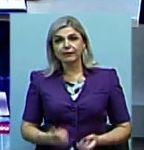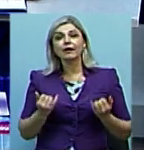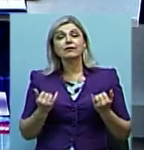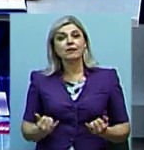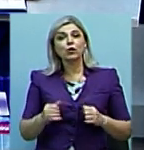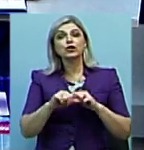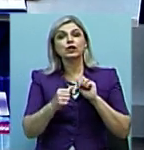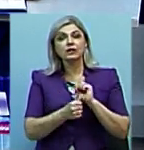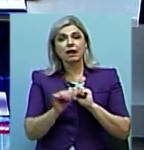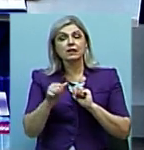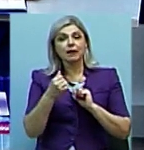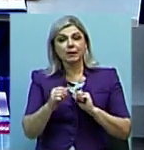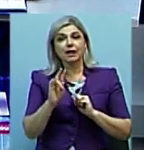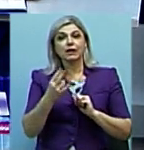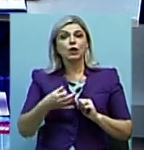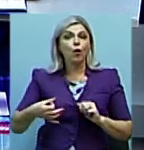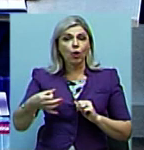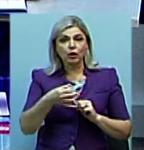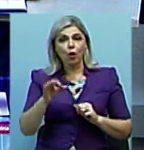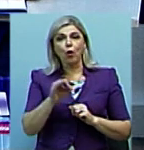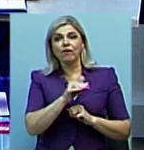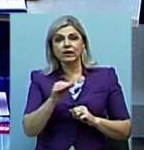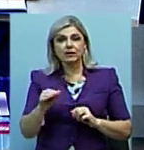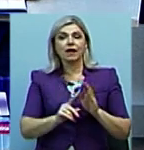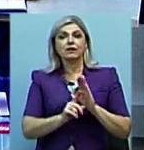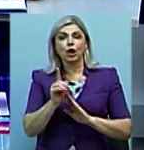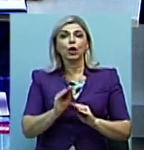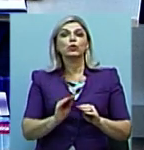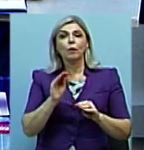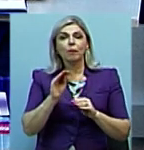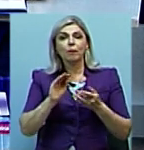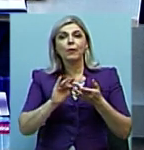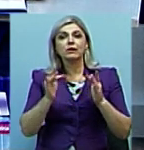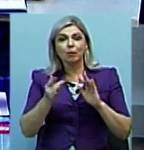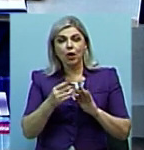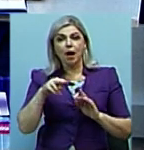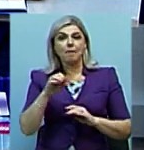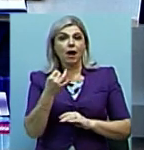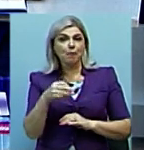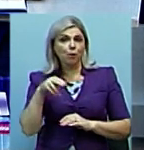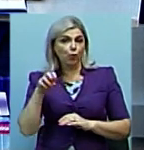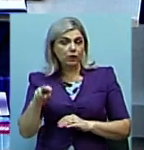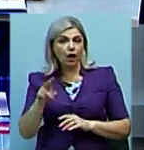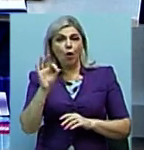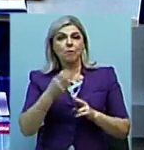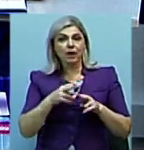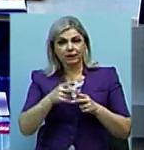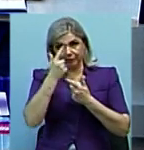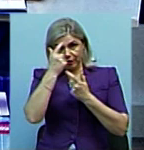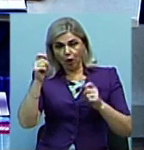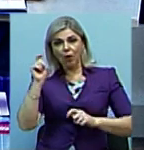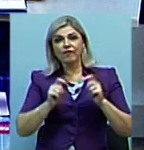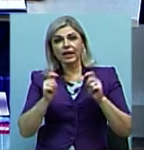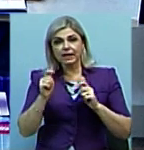Сьогодні, 16 серпня, на Миколаївщині офіційно запустили додаток «MyPool». Про це повідомили на прес-конференції у Головному